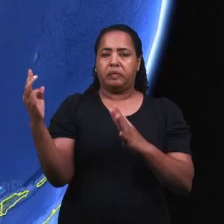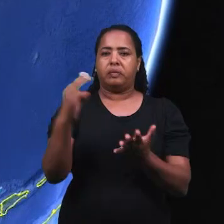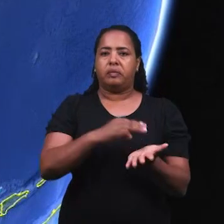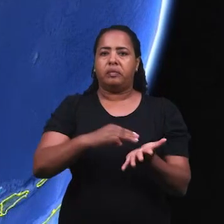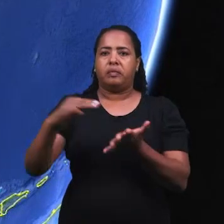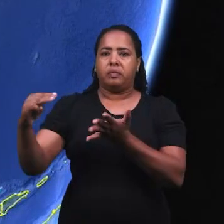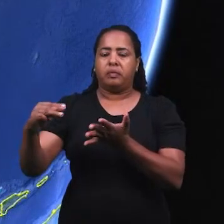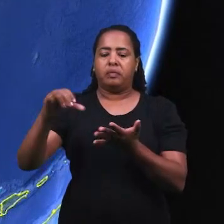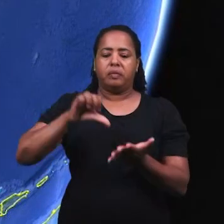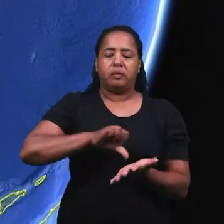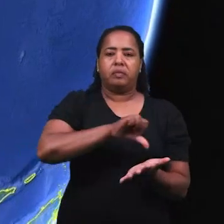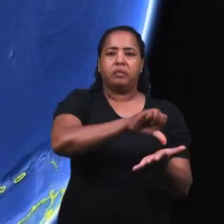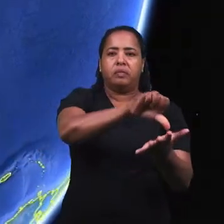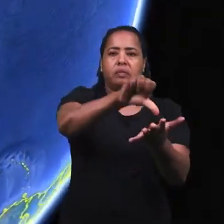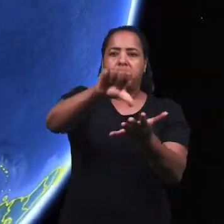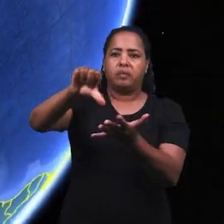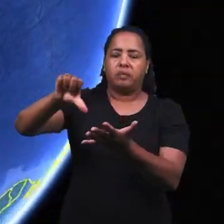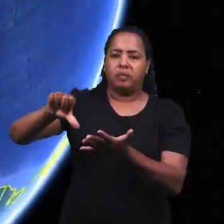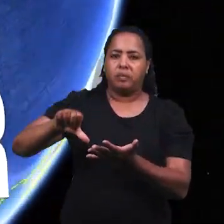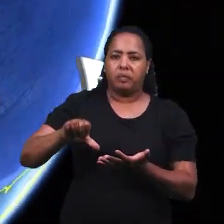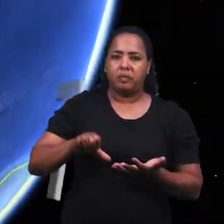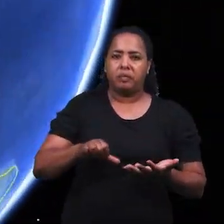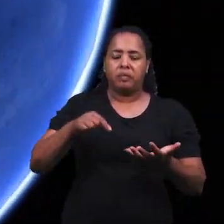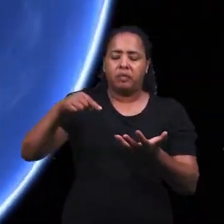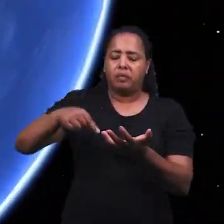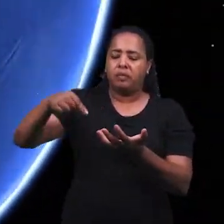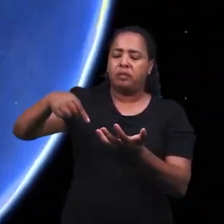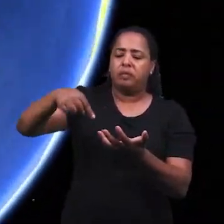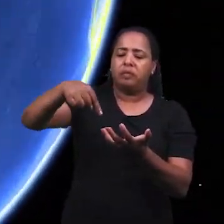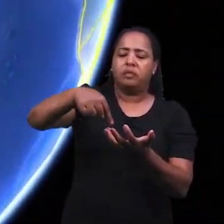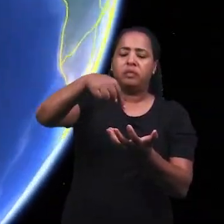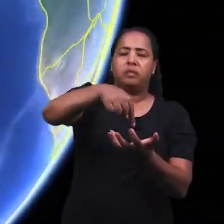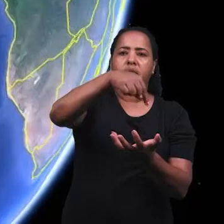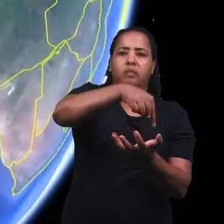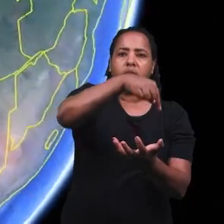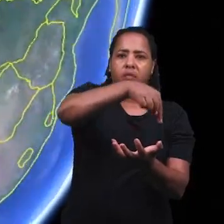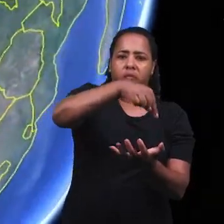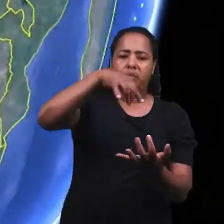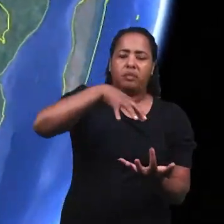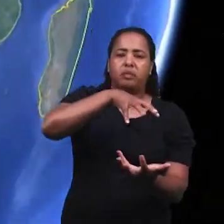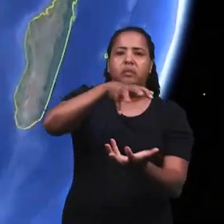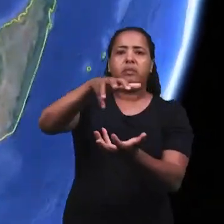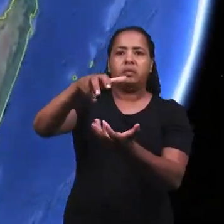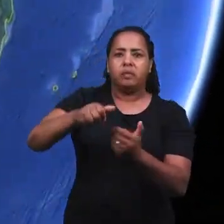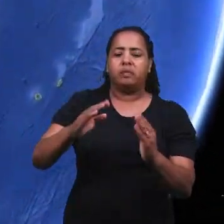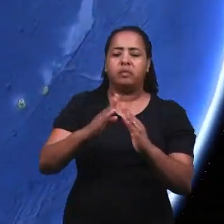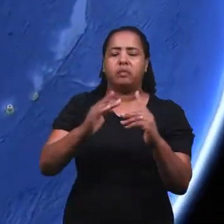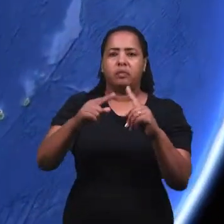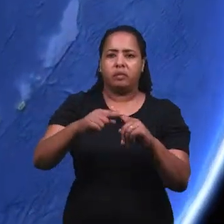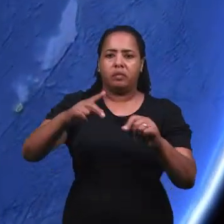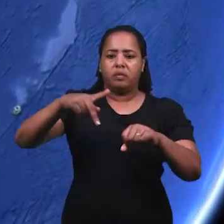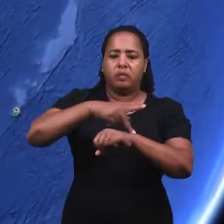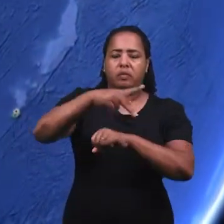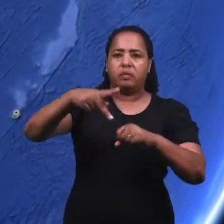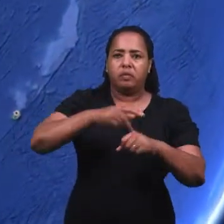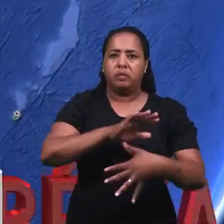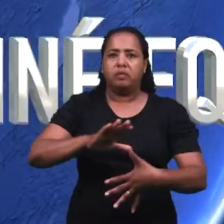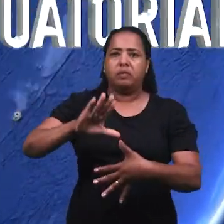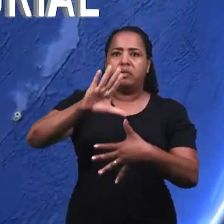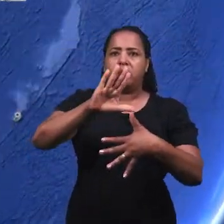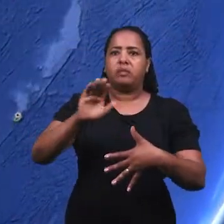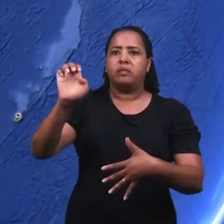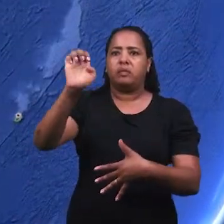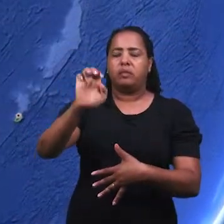L'Église chrétienne Maranatha est présente dans des nations de tous les continents de la planète. Les églises des pays dans les